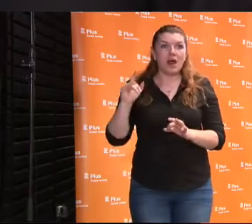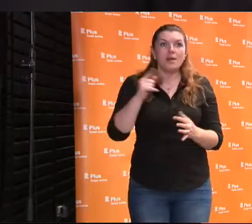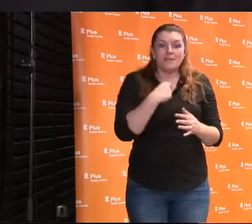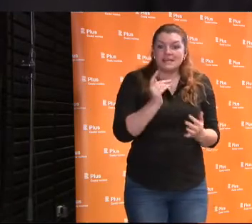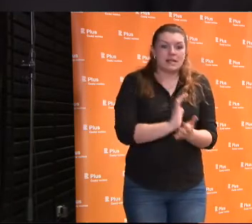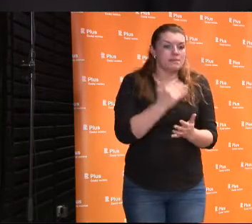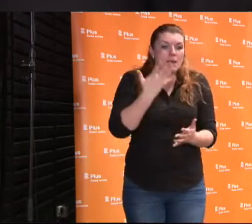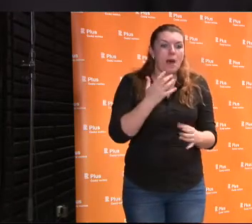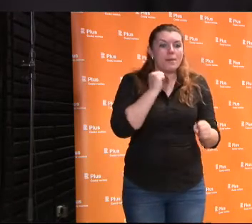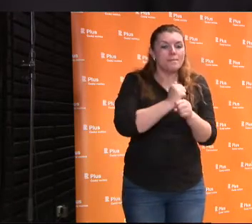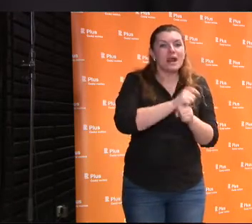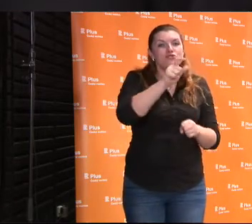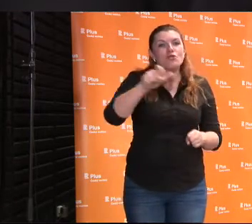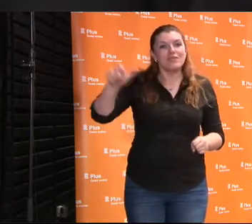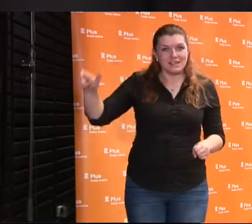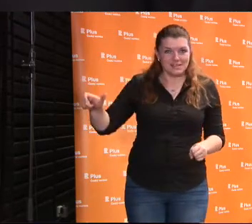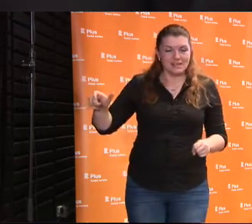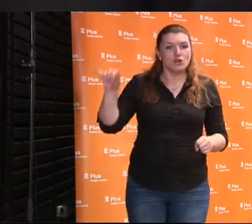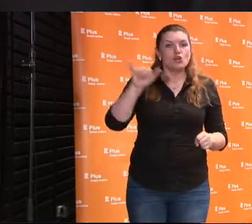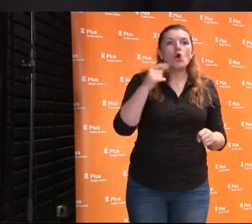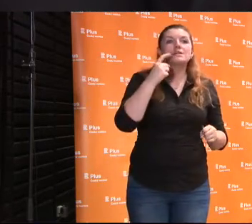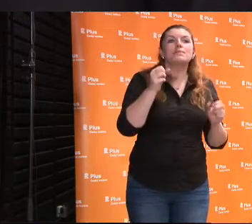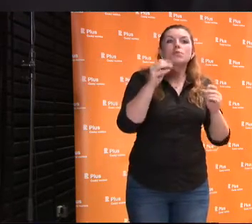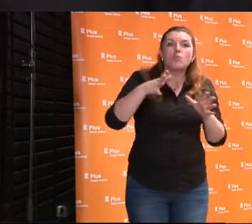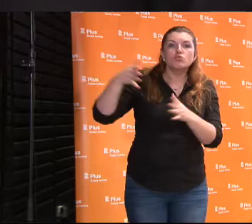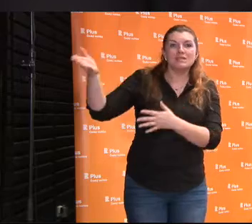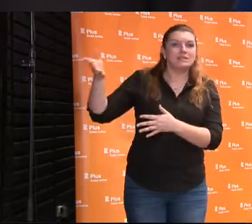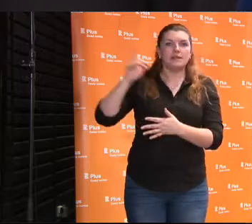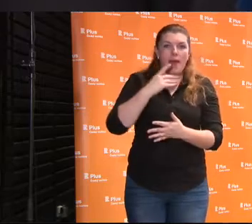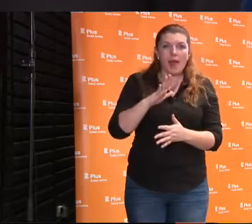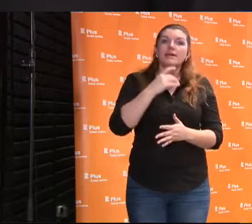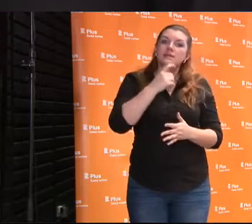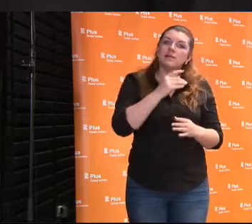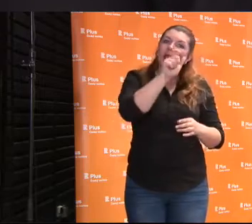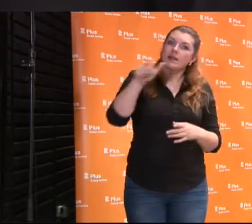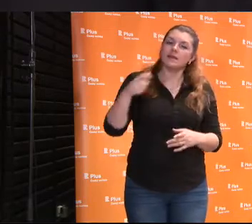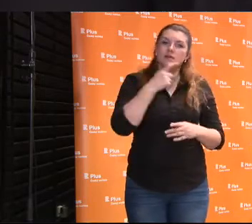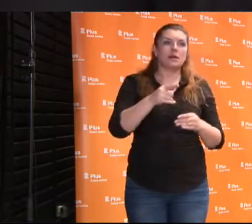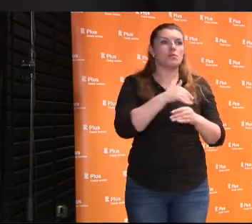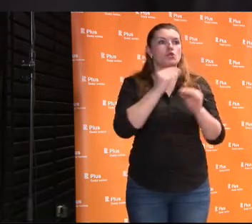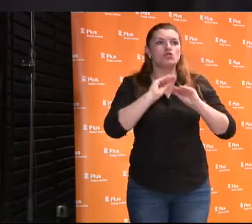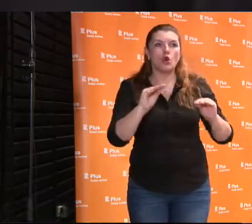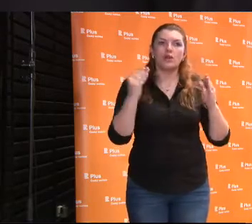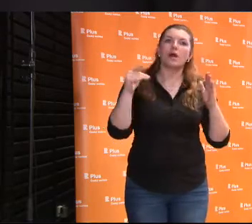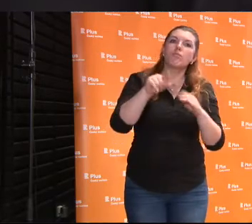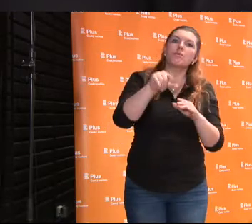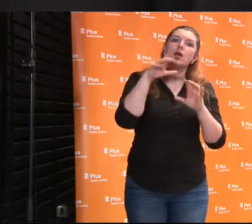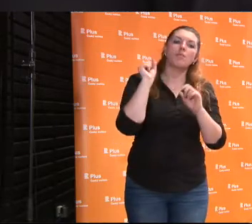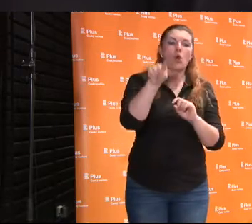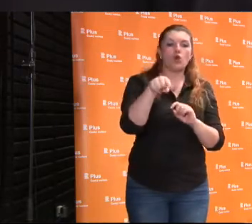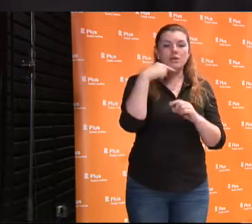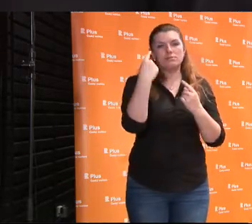bychom zbavili nevolnictví, ale musíme vlastně přeškolovat ty lidi, kteří už v tom procesu jsou. A to